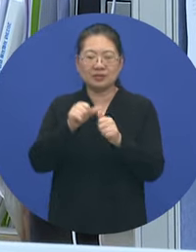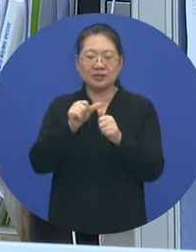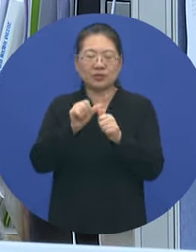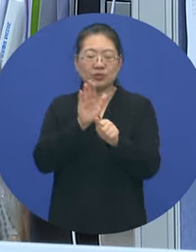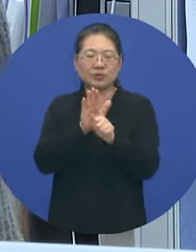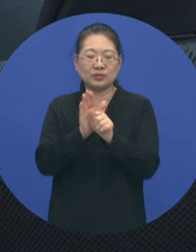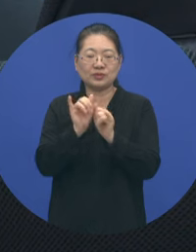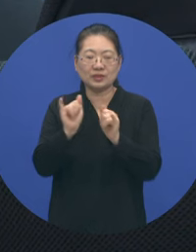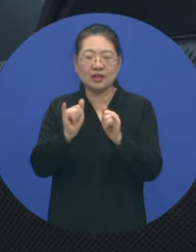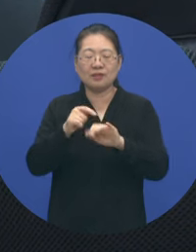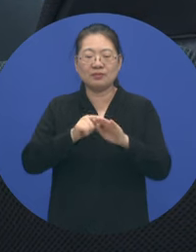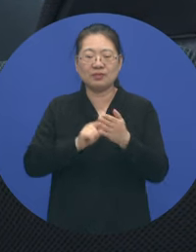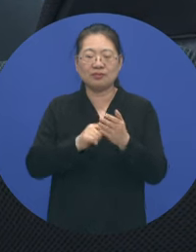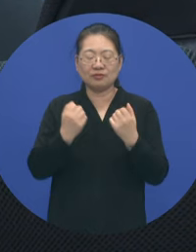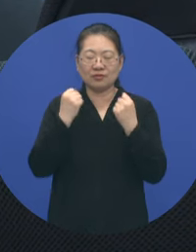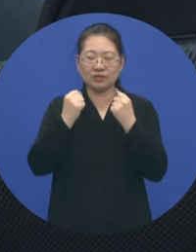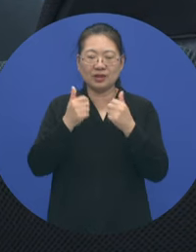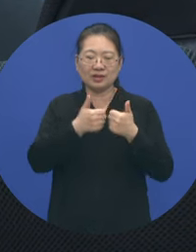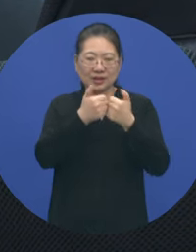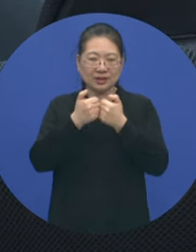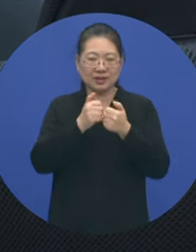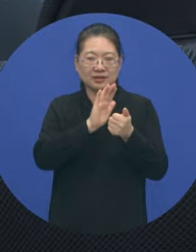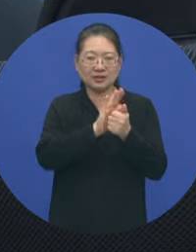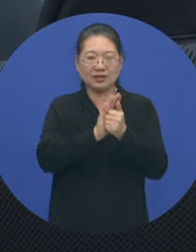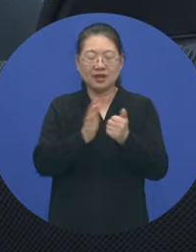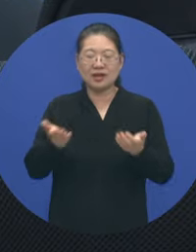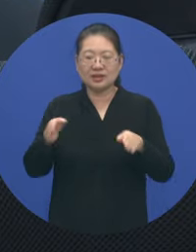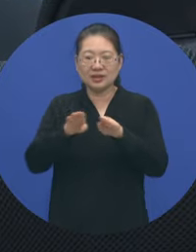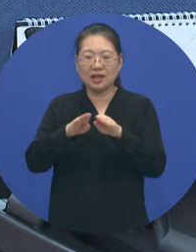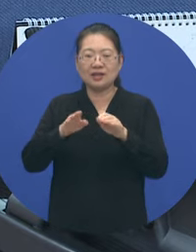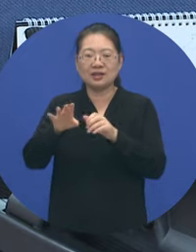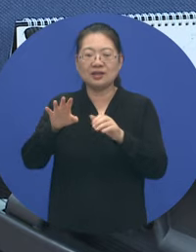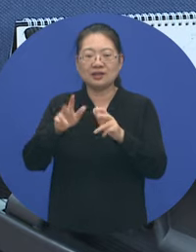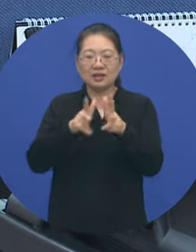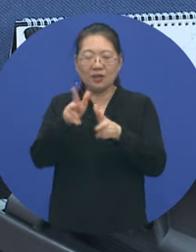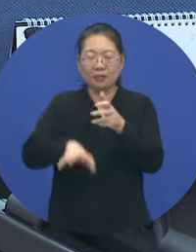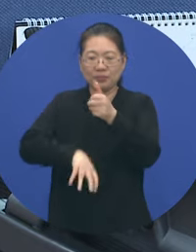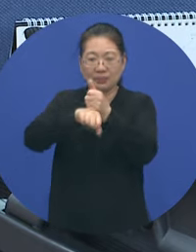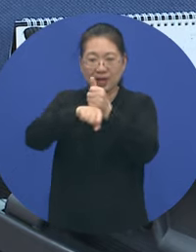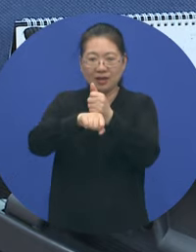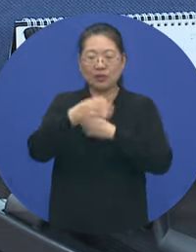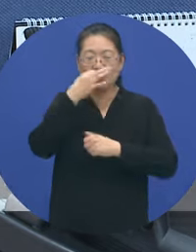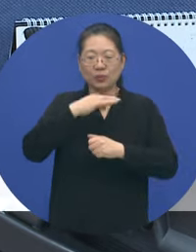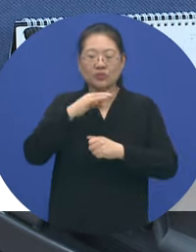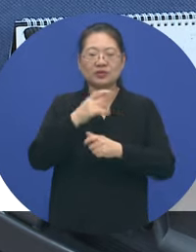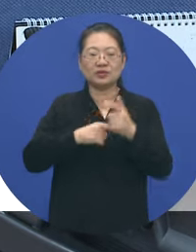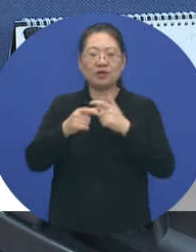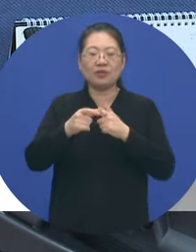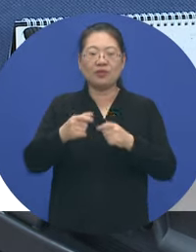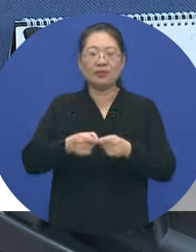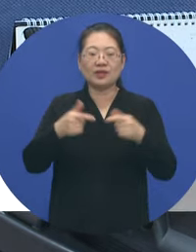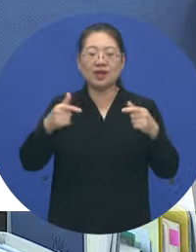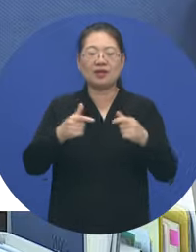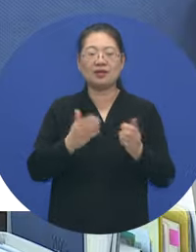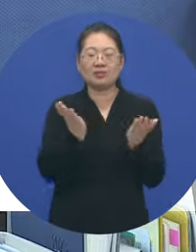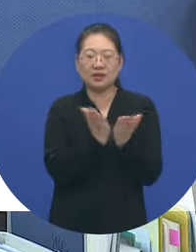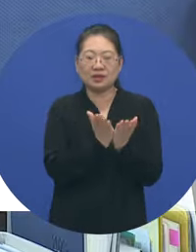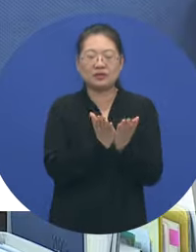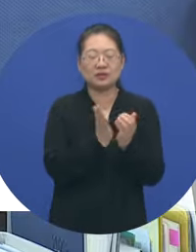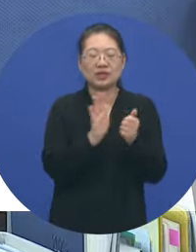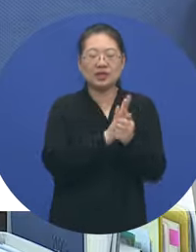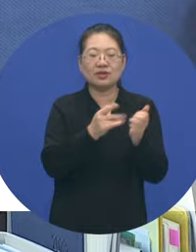함께 서기, 마음건강상담지원을 기관사업으로 통합해 효율성을 높였습니다. 또 맞춤형 사례관리를